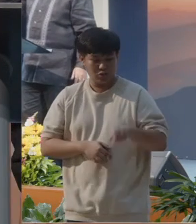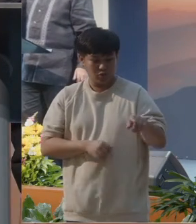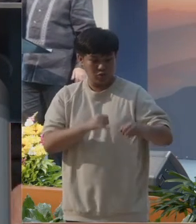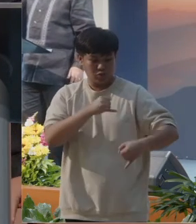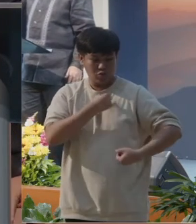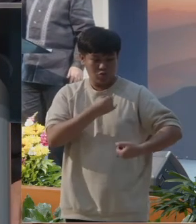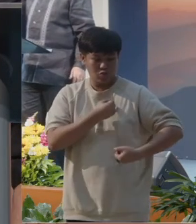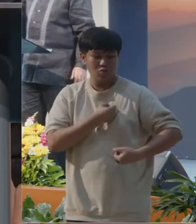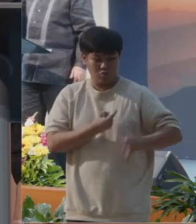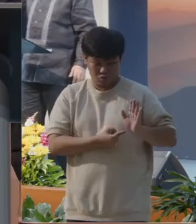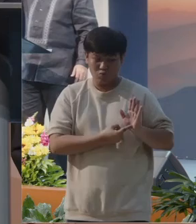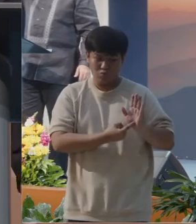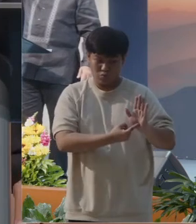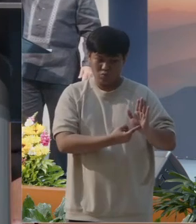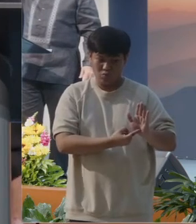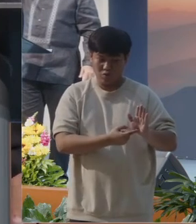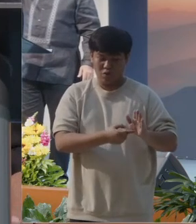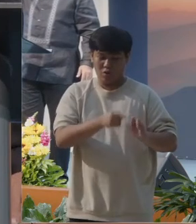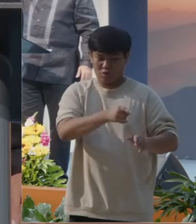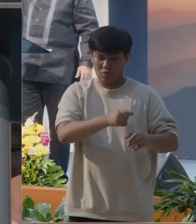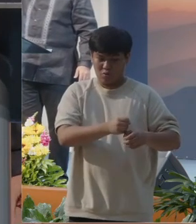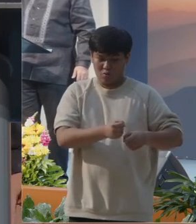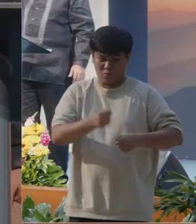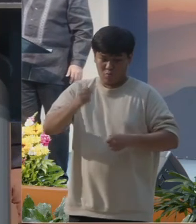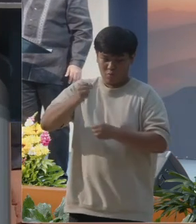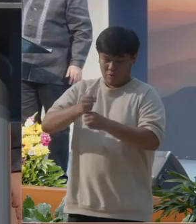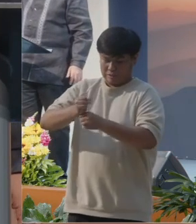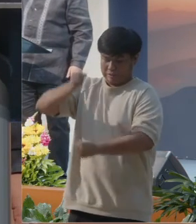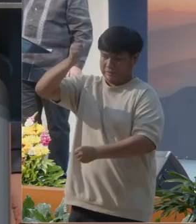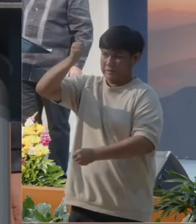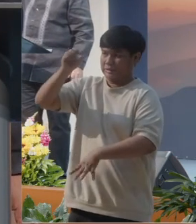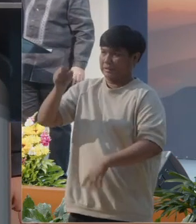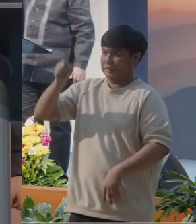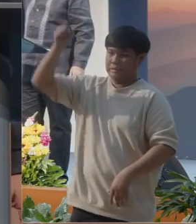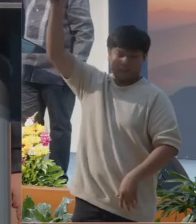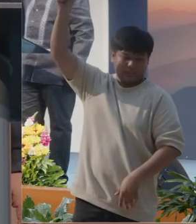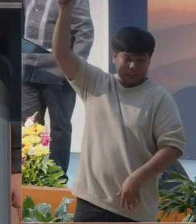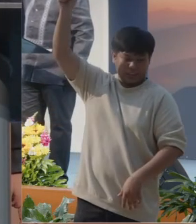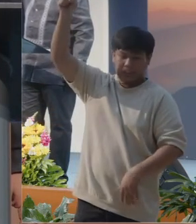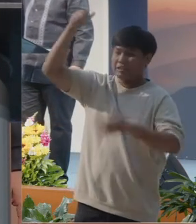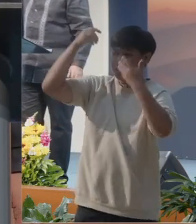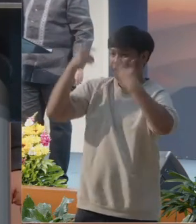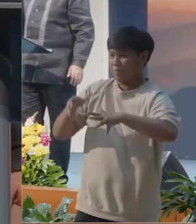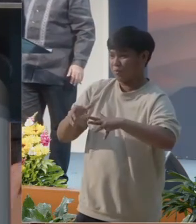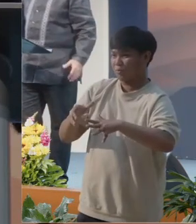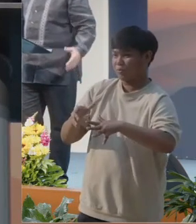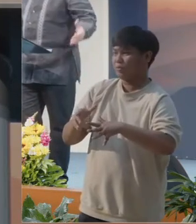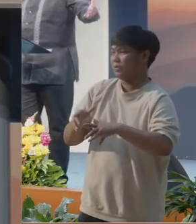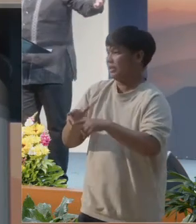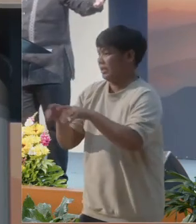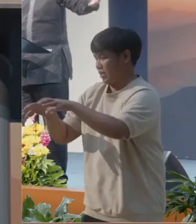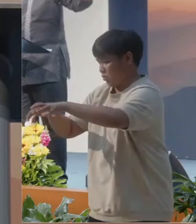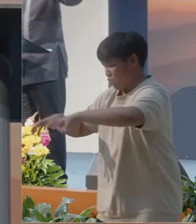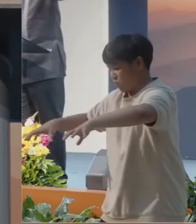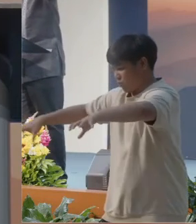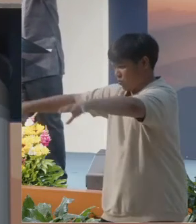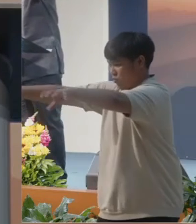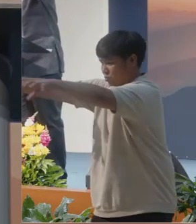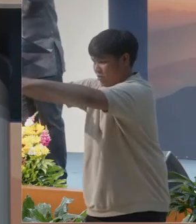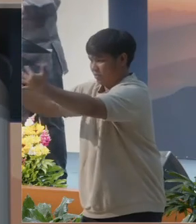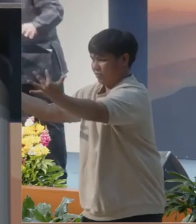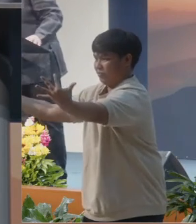bibigyan kita ng hudyat. Itaas mo yung javelin. Itaas mo ang iyong sandata. At yun ang nagbigay ng hudyat